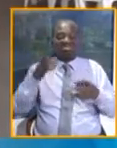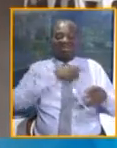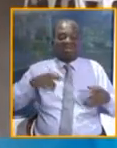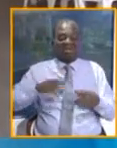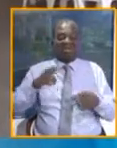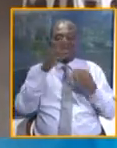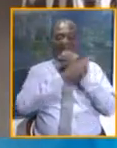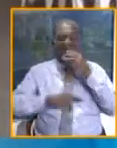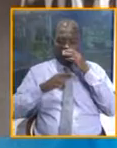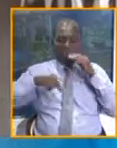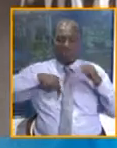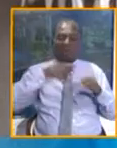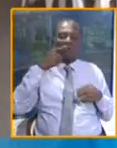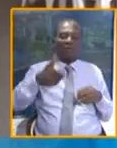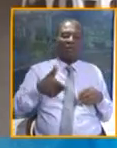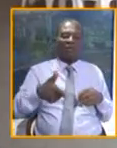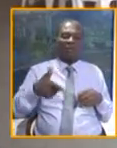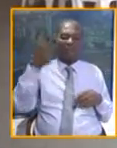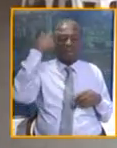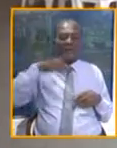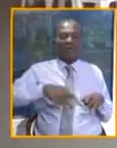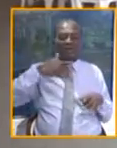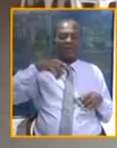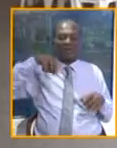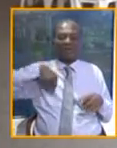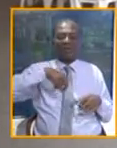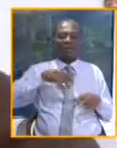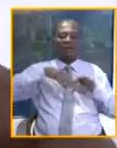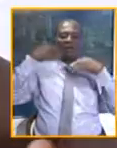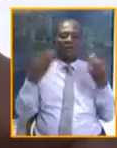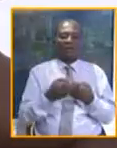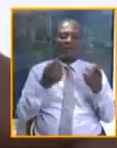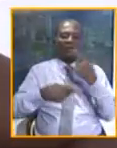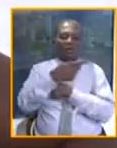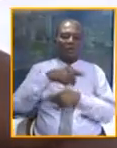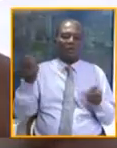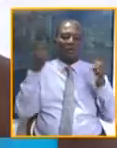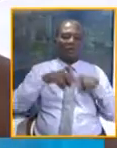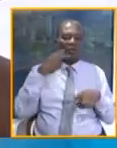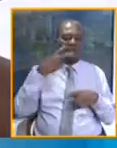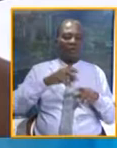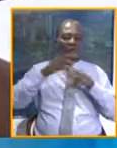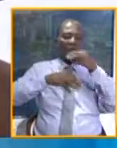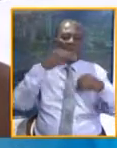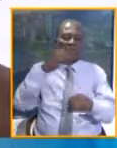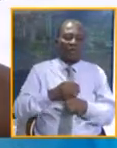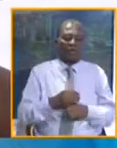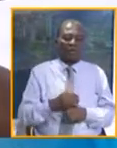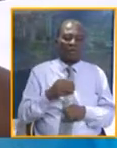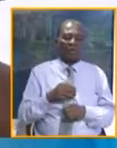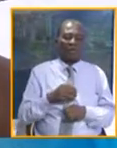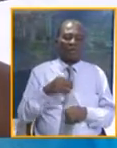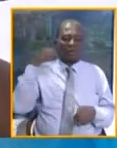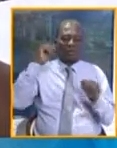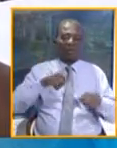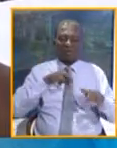région. Mais nous sommes là pour sentir que nous sommes une famille. Aujourd'hui, moi, quand je vois le monde, je ne vais pas